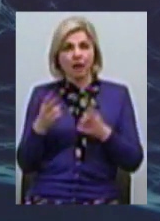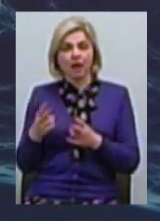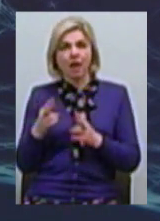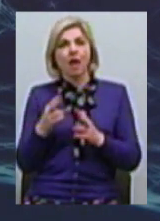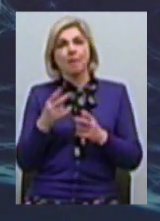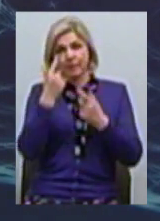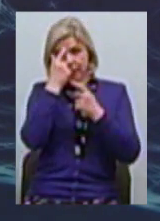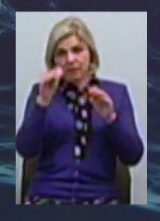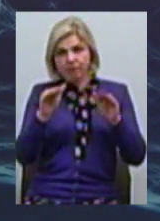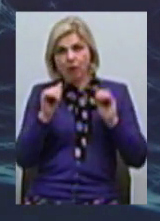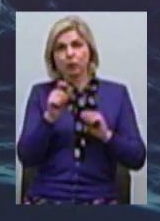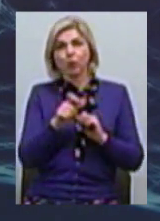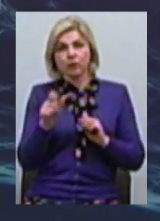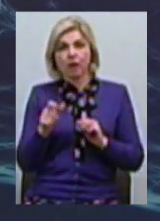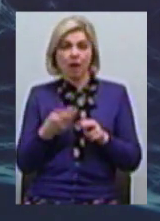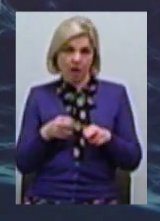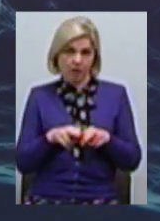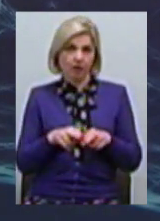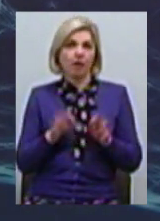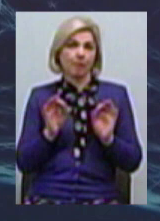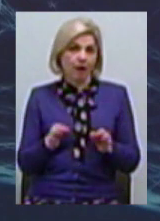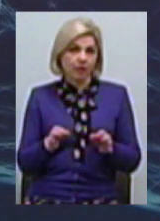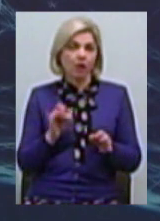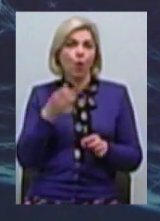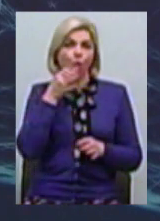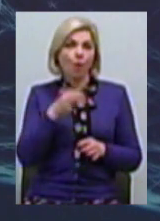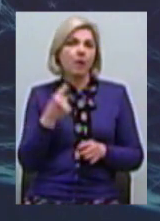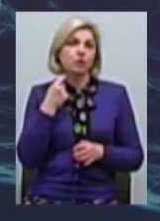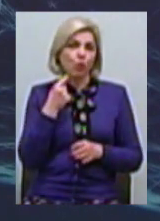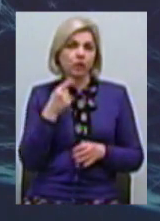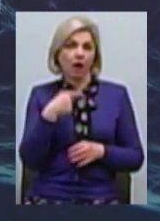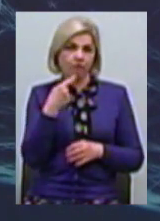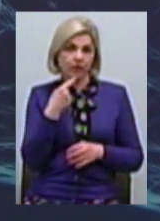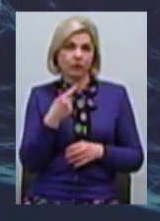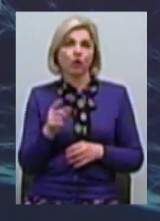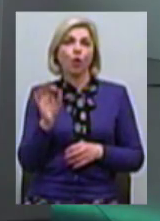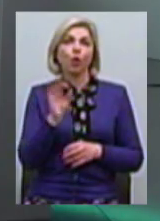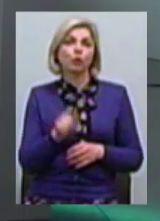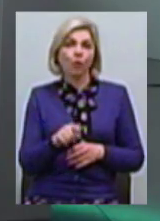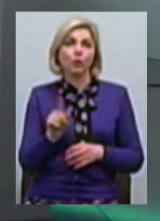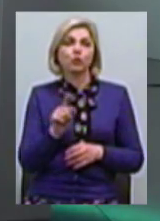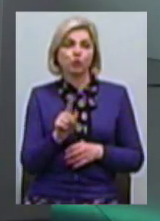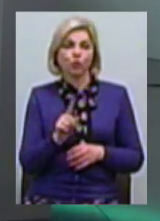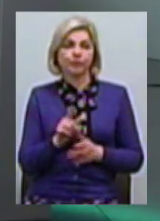к чему-то, это неправильно. И опять-таки опыт Эстонии говорит о том, в том числе,